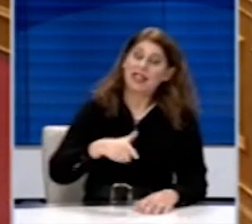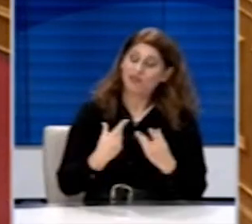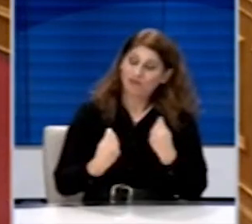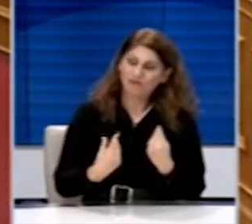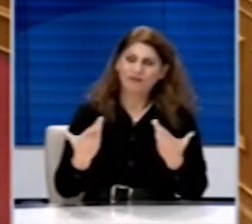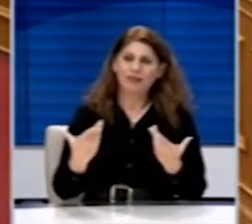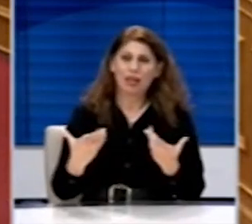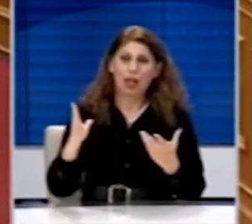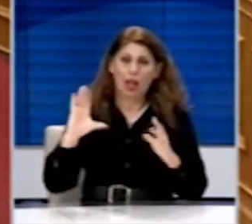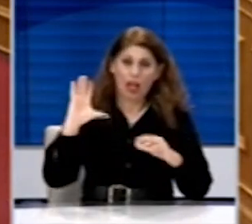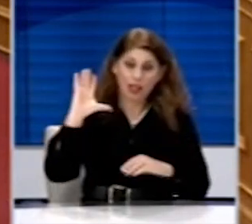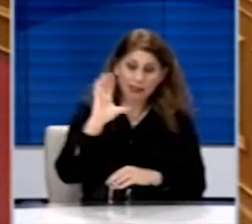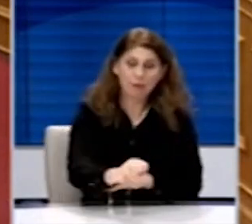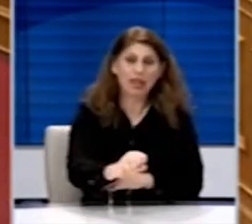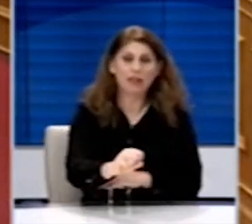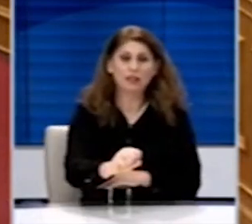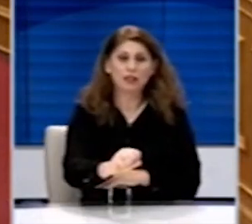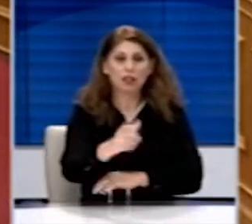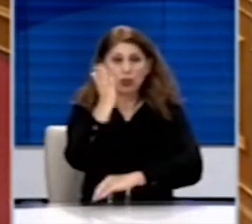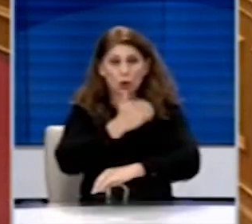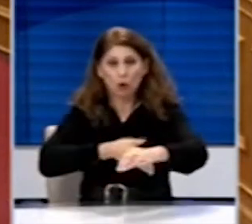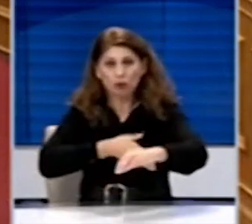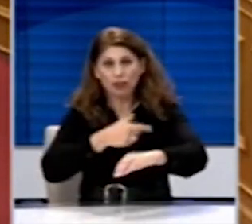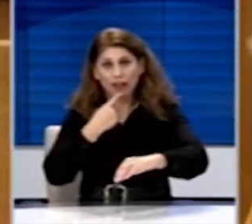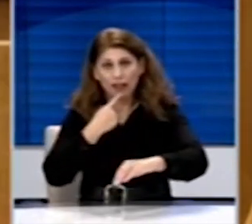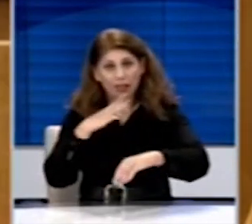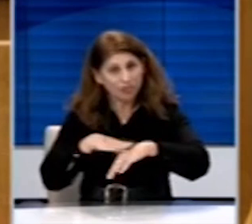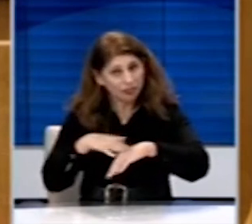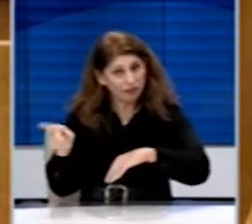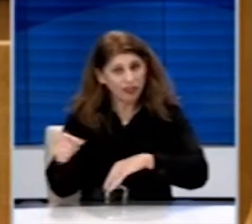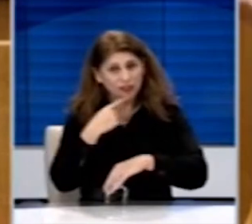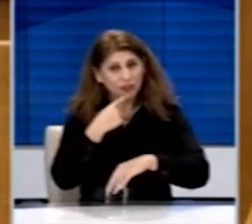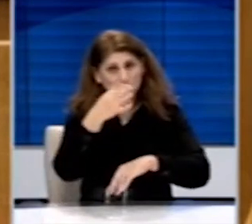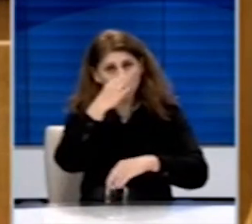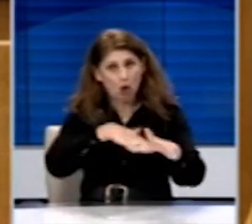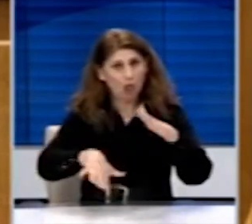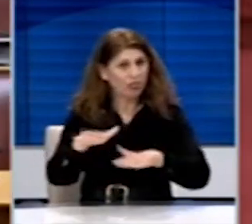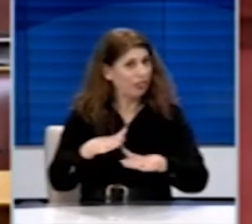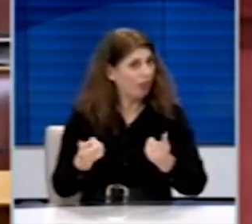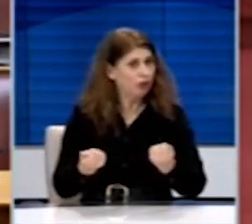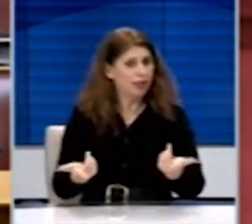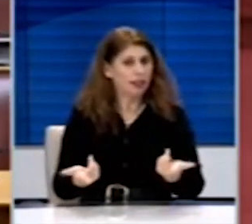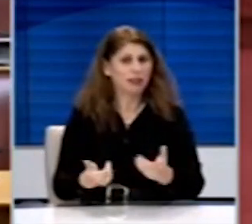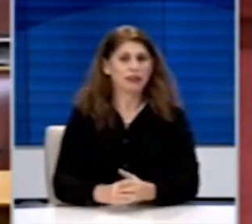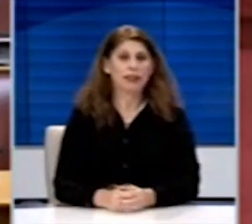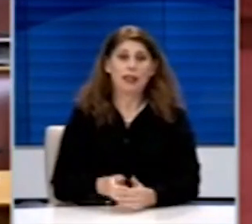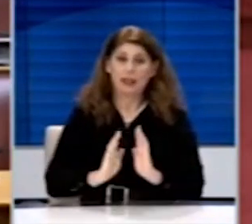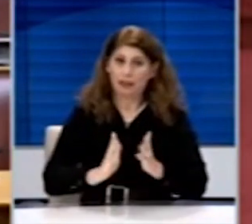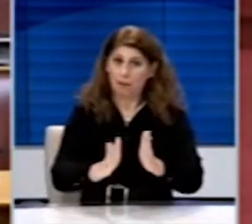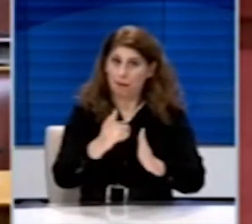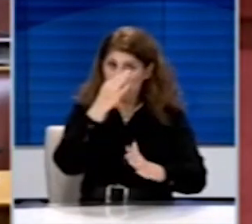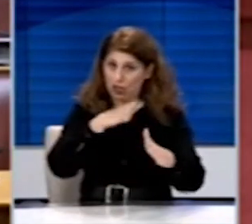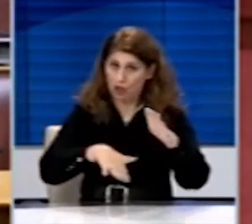Α, σε πιάσει ο ελληνικός λαός και σου κόψει το χέρι, θα φταίει μετά. Και σου πει για νοφία ό,τι έκανες. Γιατί πας για νοφία